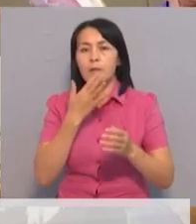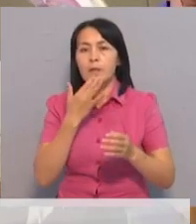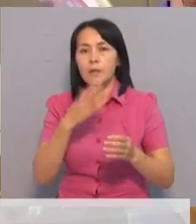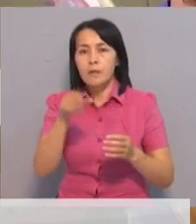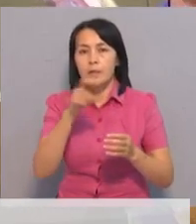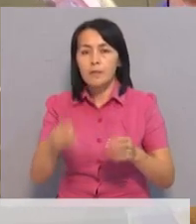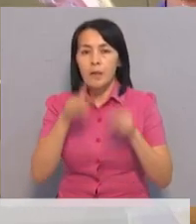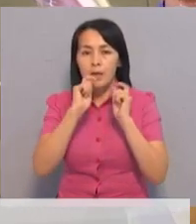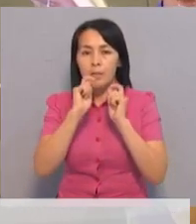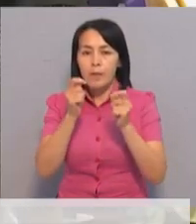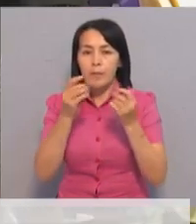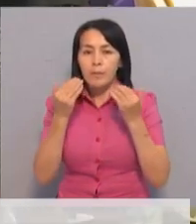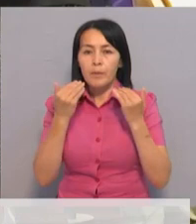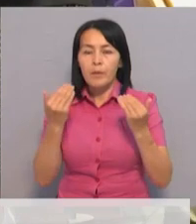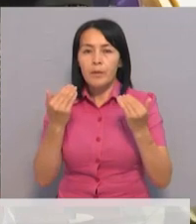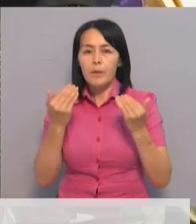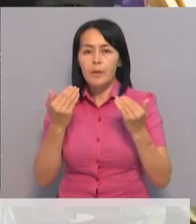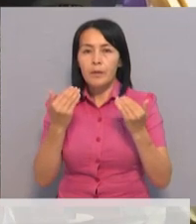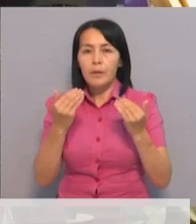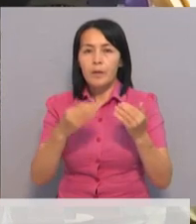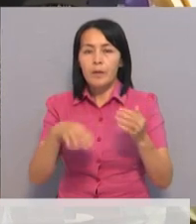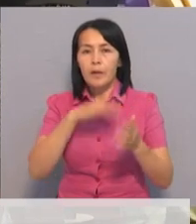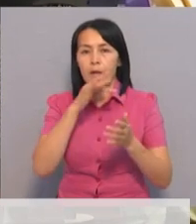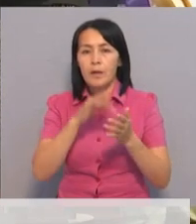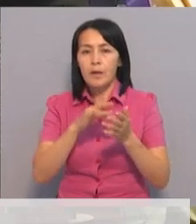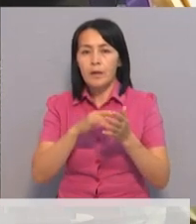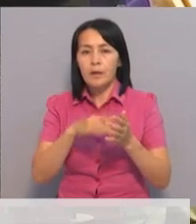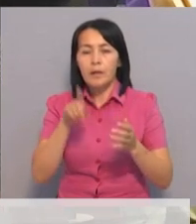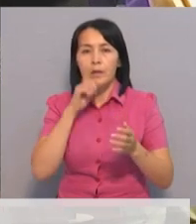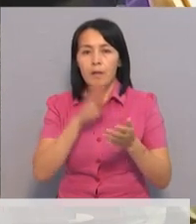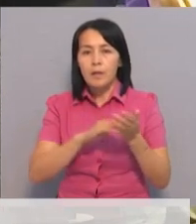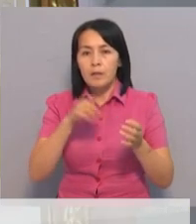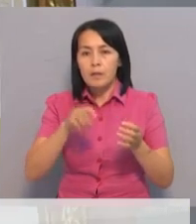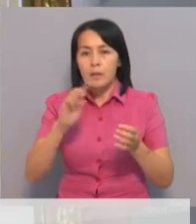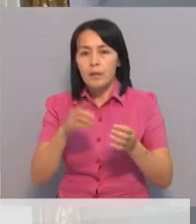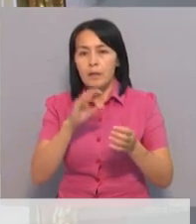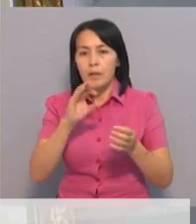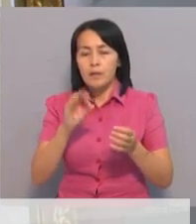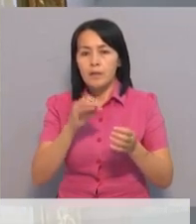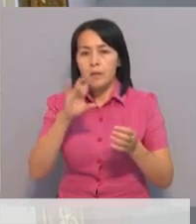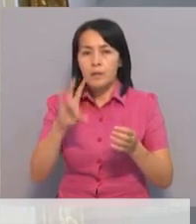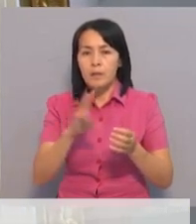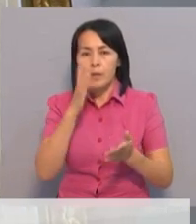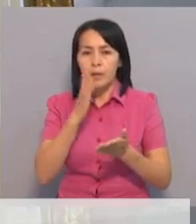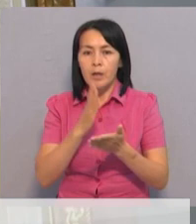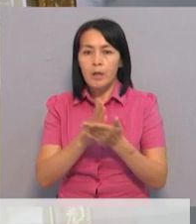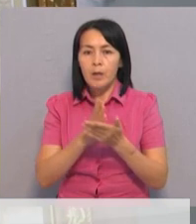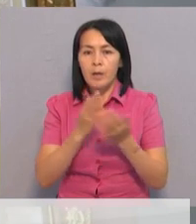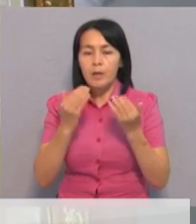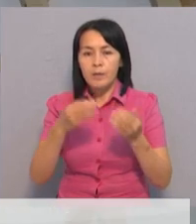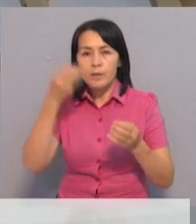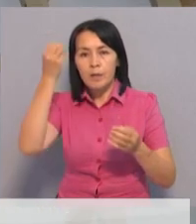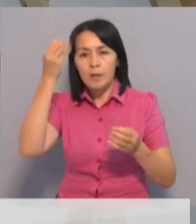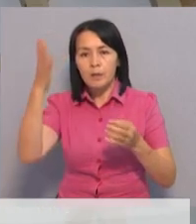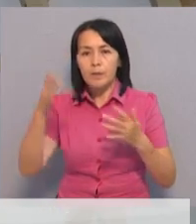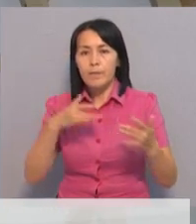өкілдері марапатталды. Солардың қатарында мегаполистегі жас тілшілердің бірі Интизора Насурулаева да бар. Талантты